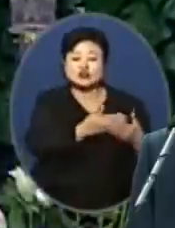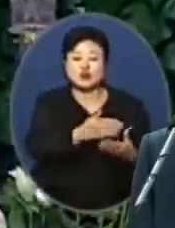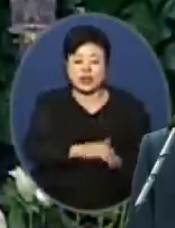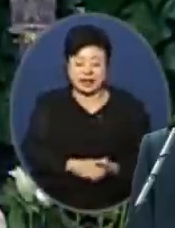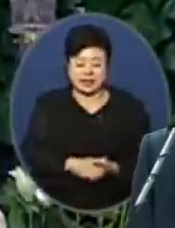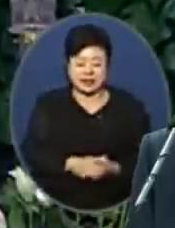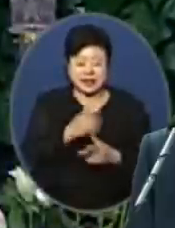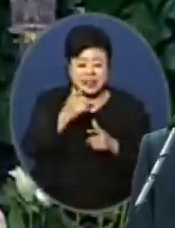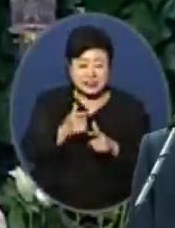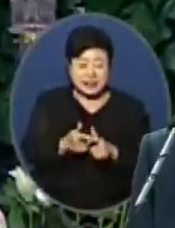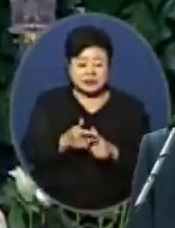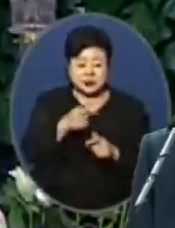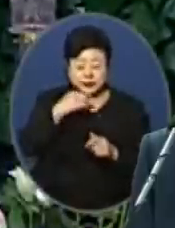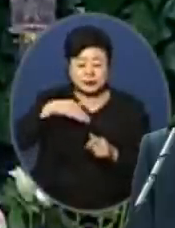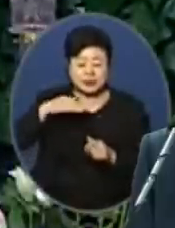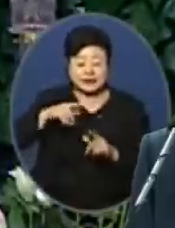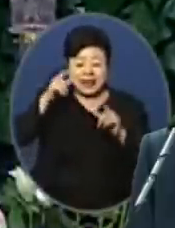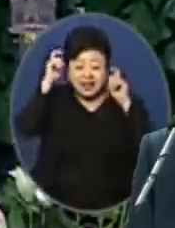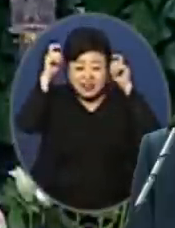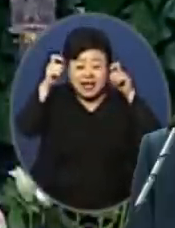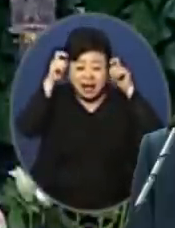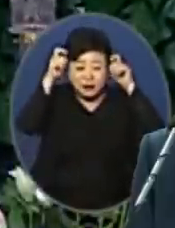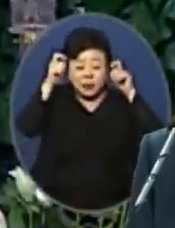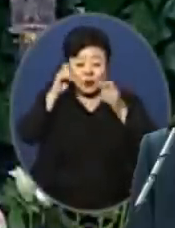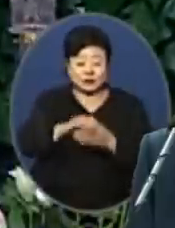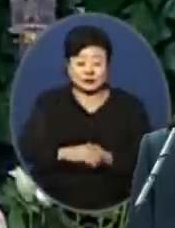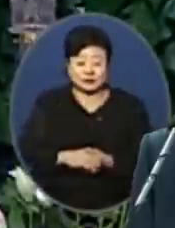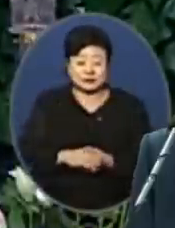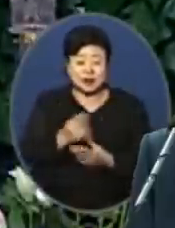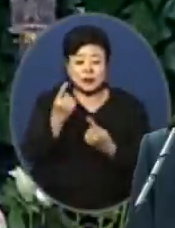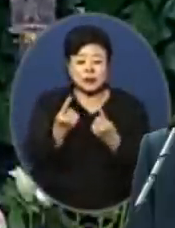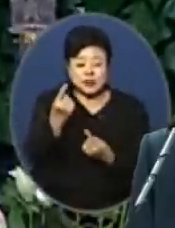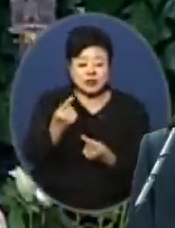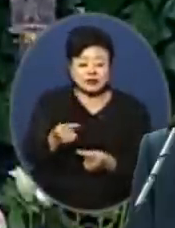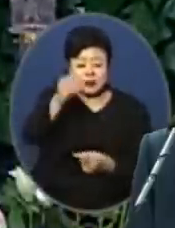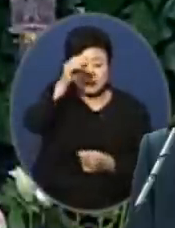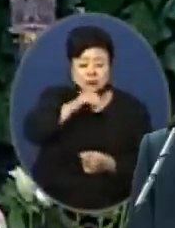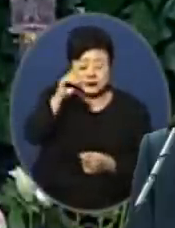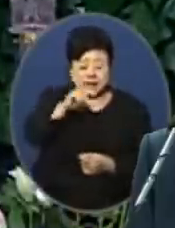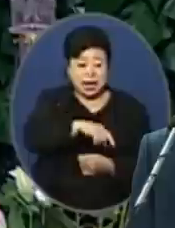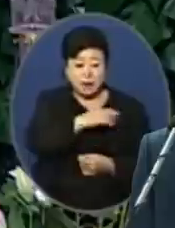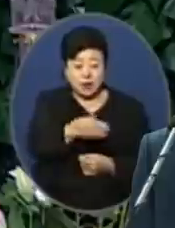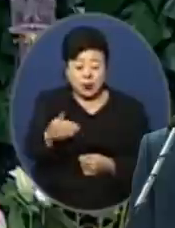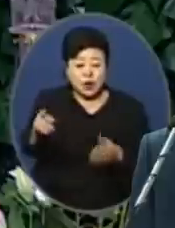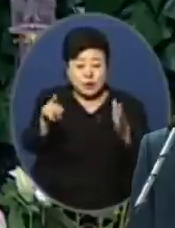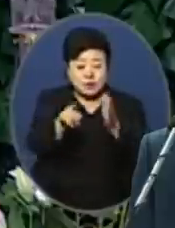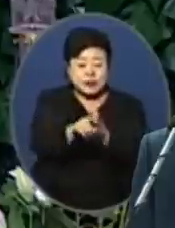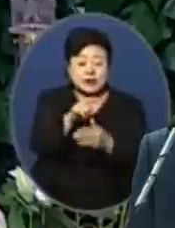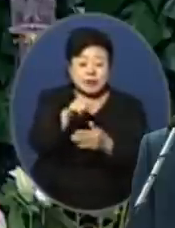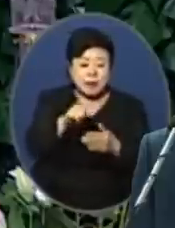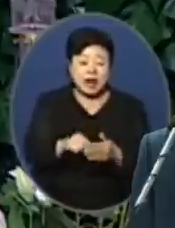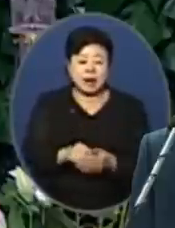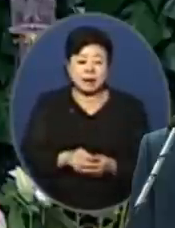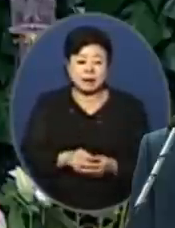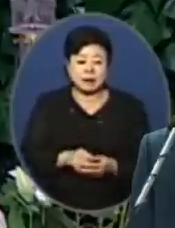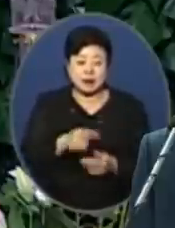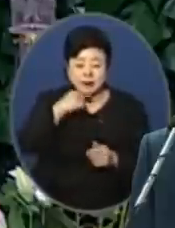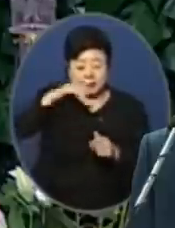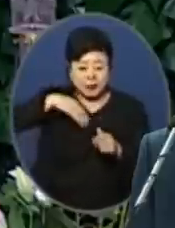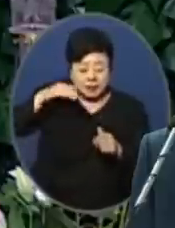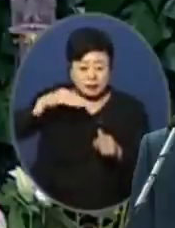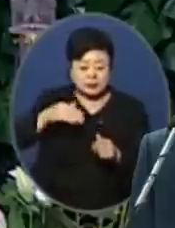것입니다. 예수님은 유월절 양으로 비유되어서 십자가 보혈을 믿어 마음의 임방과 설주에